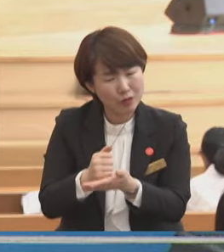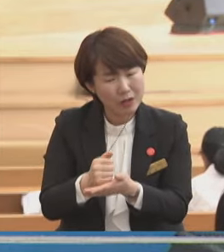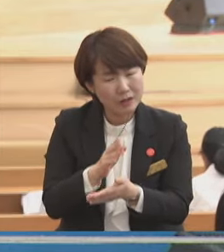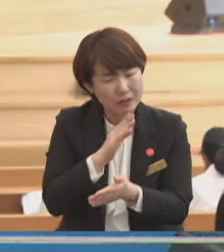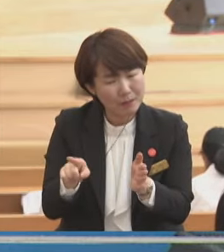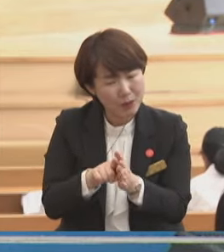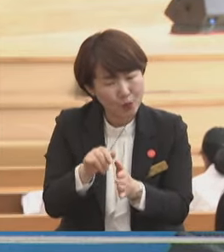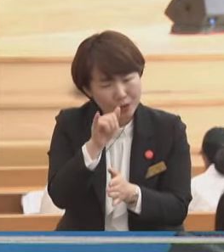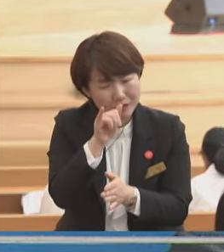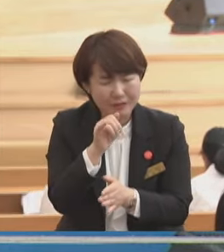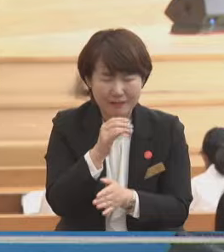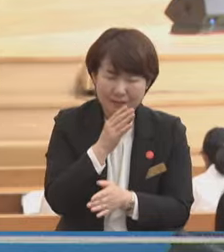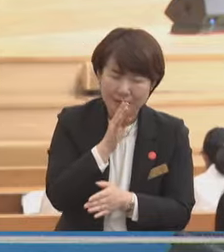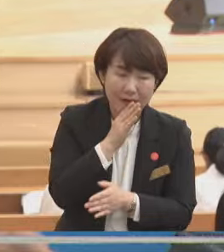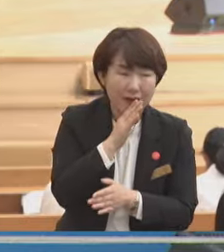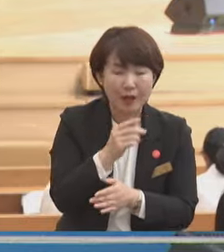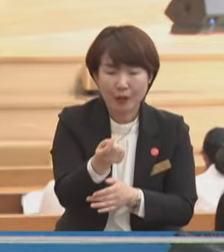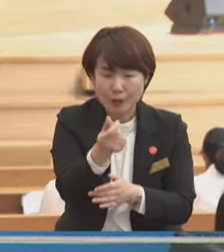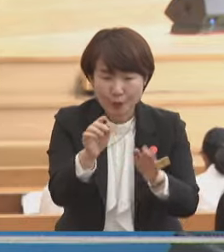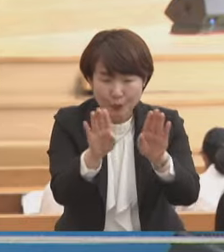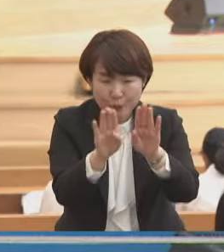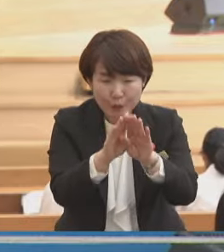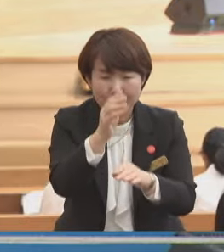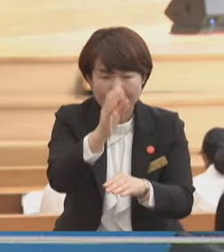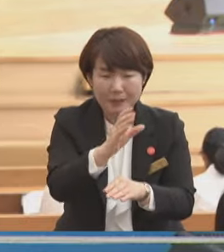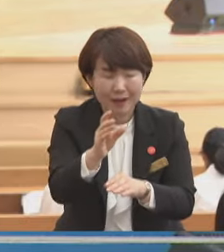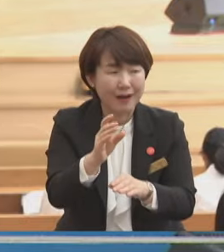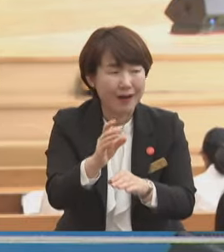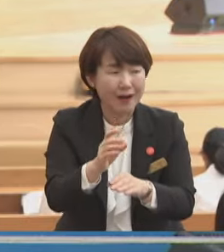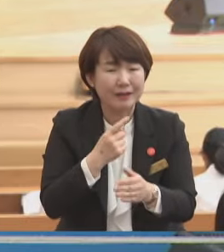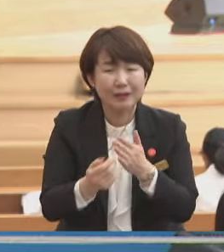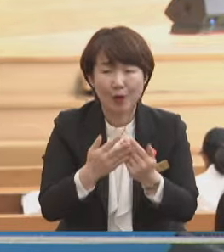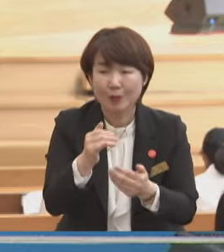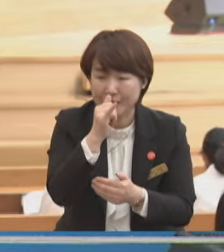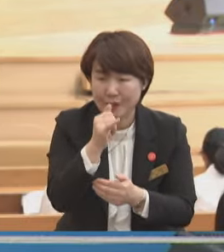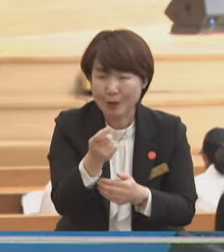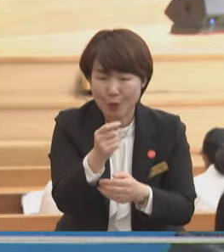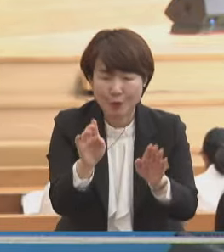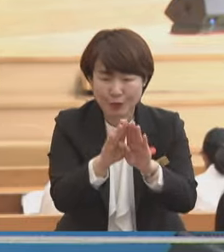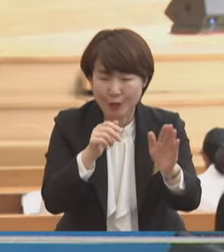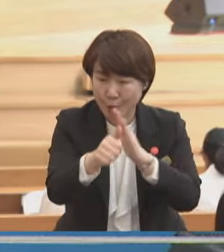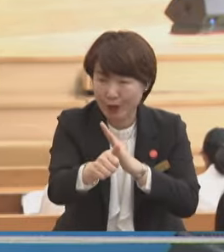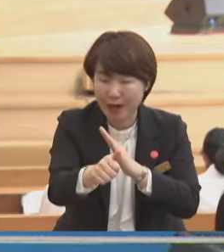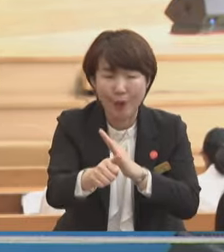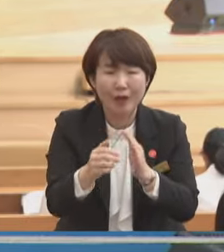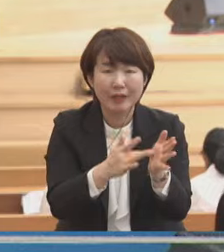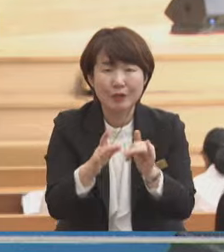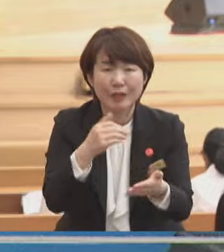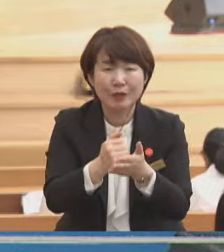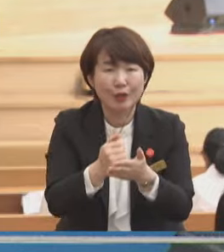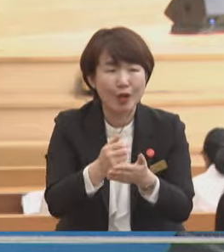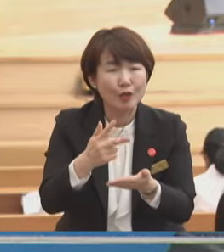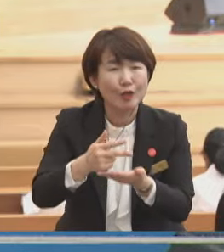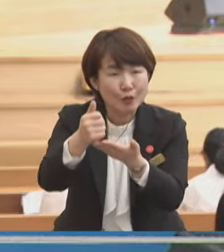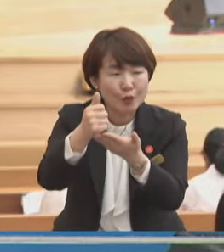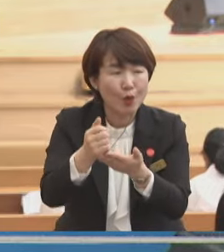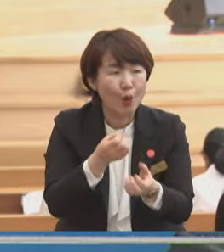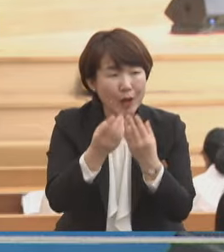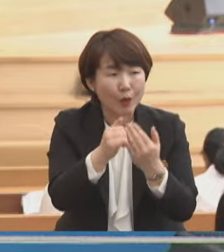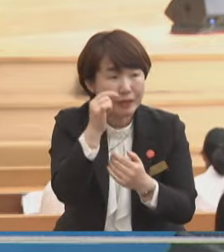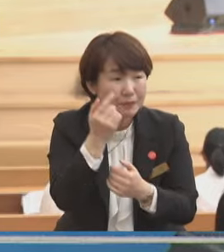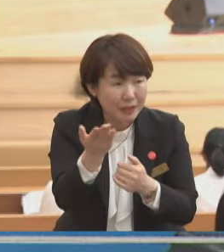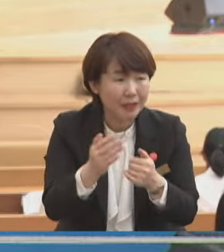좁은문을 통과했어요 예수 그리스도를 인격적으로 구주로 정말 아이들이 고백하고 있나요 여러분 철로 역정이